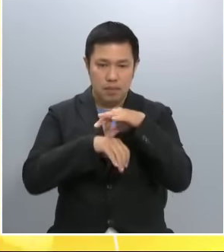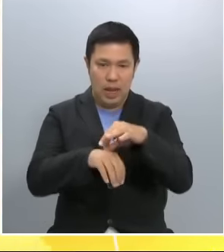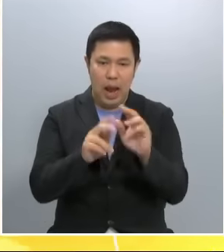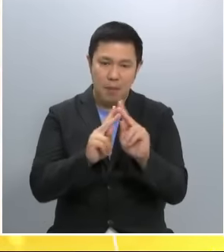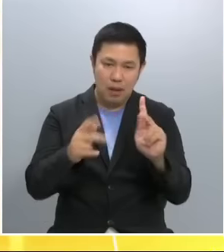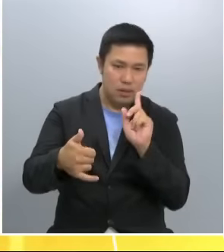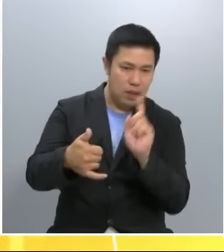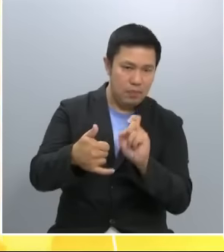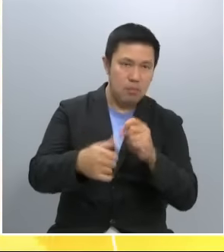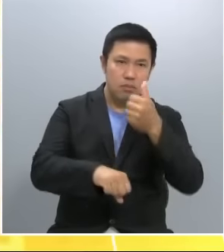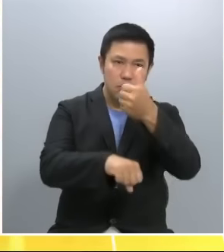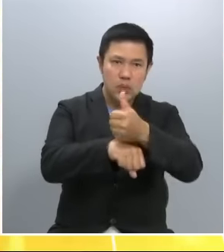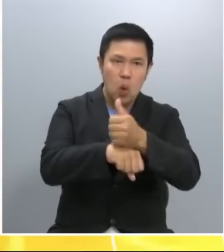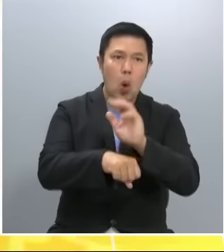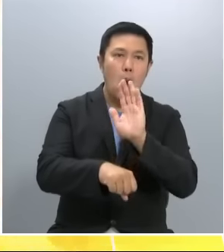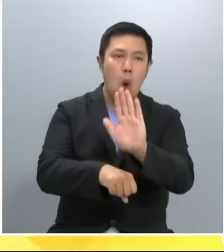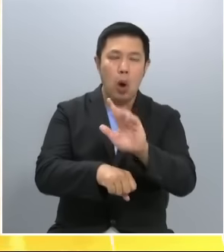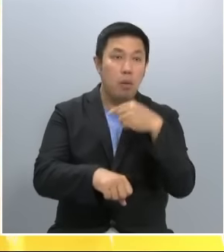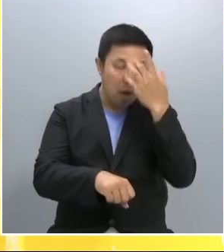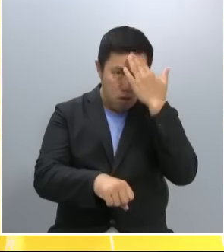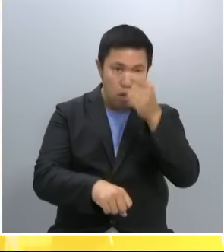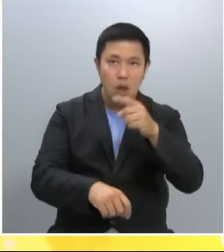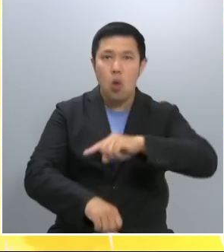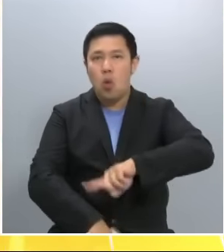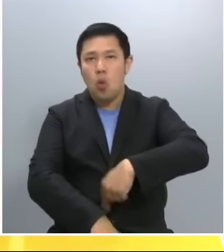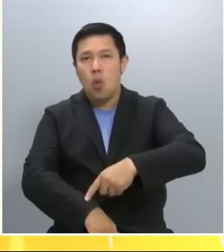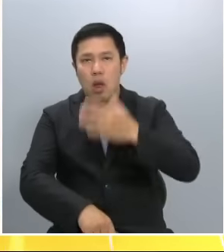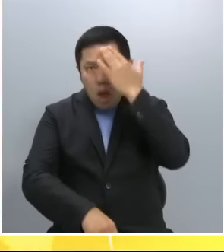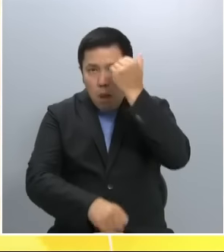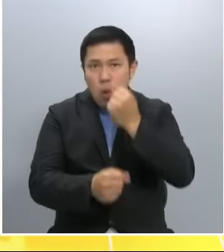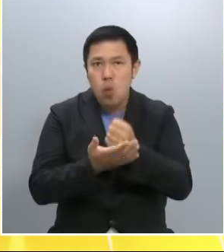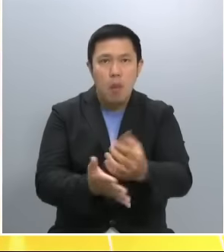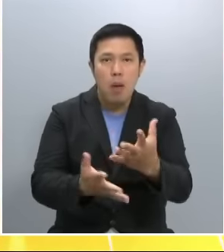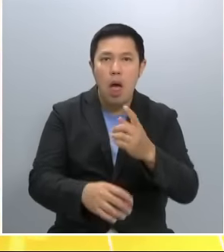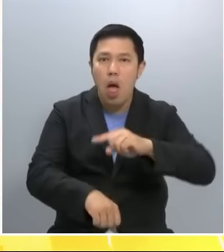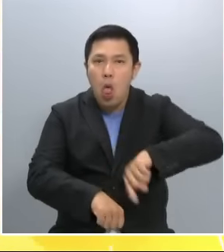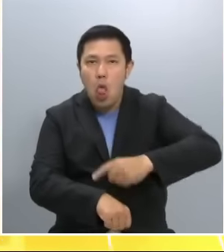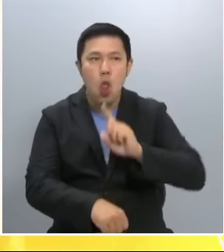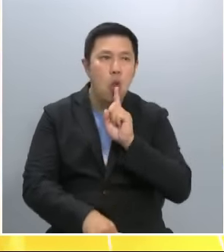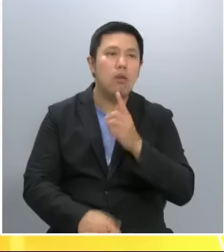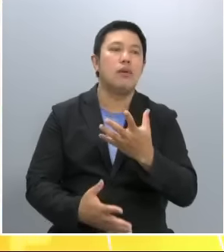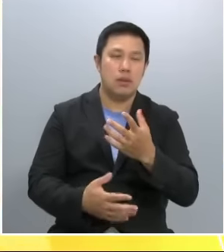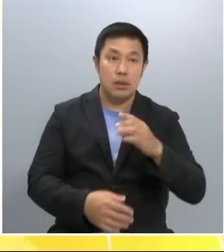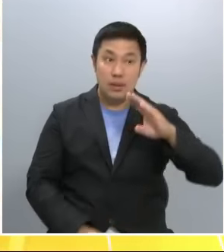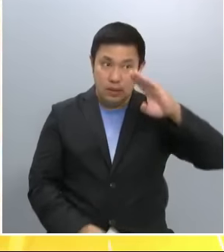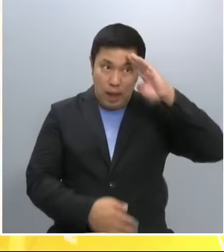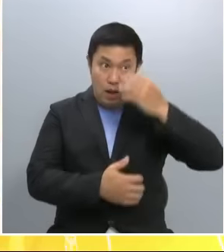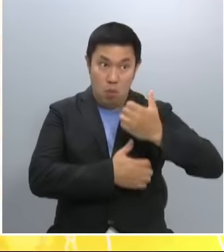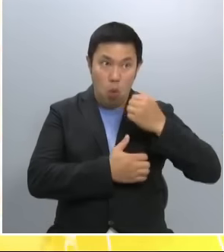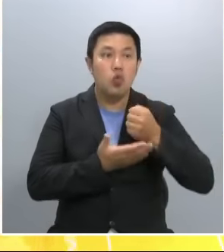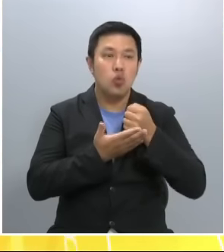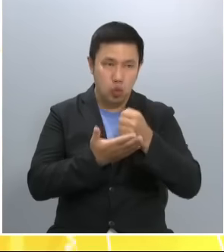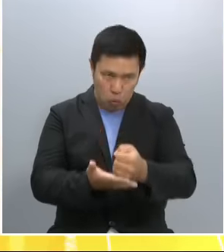เท็จจริงผู้บังคับหน่วยในประเด็นความล่าช้าของกระบวนการช่วยเหลือค่ะแล้วก็ยืนยว่ากองทัพบกพร้อมใช้ความเป็น